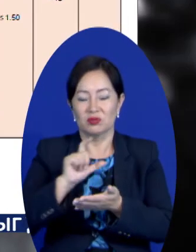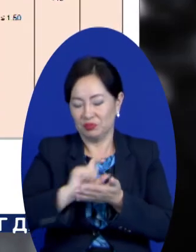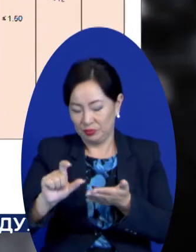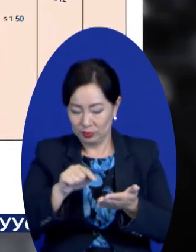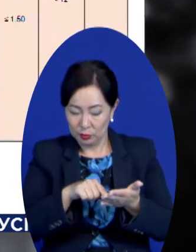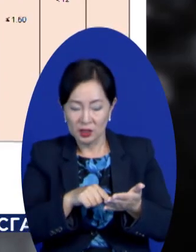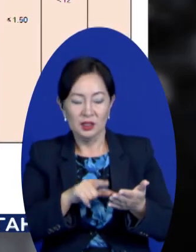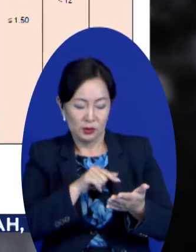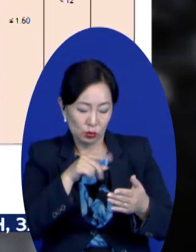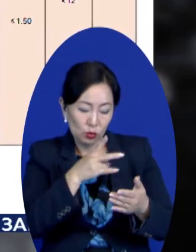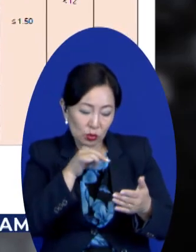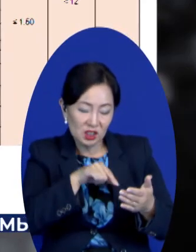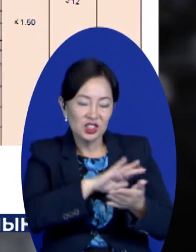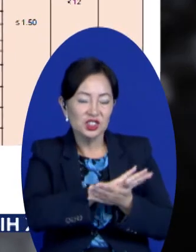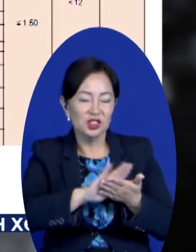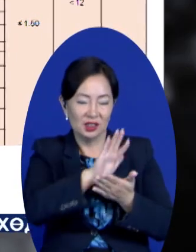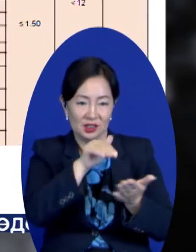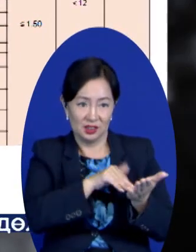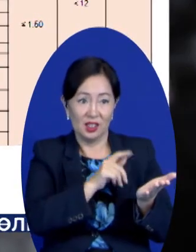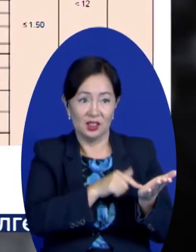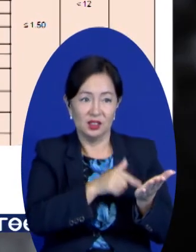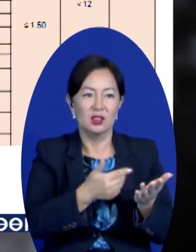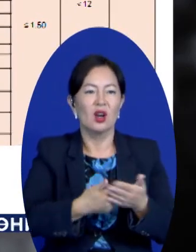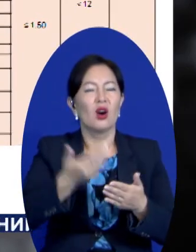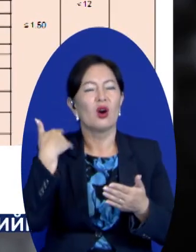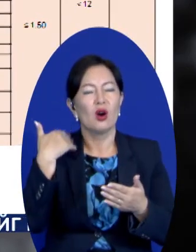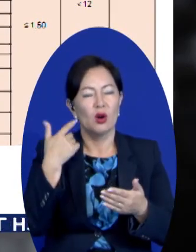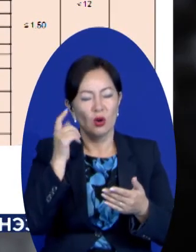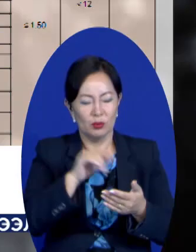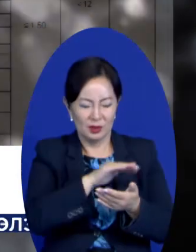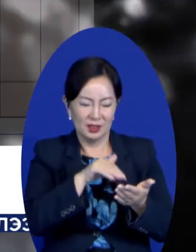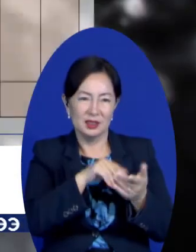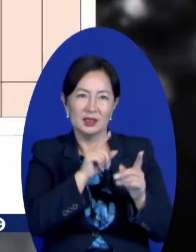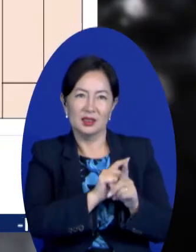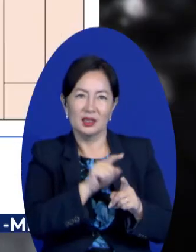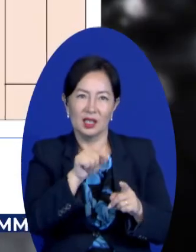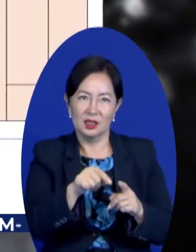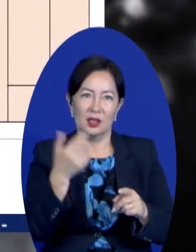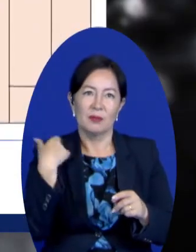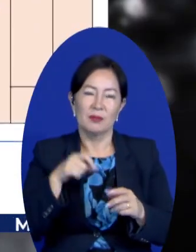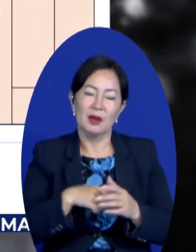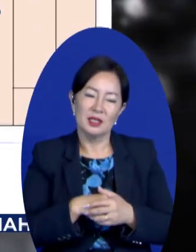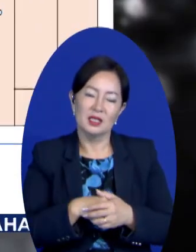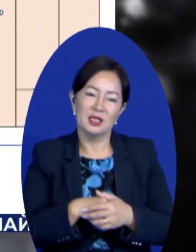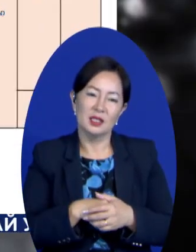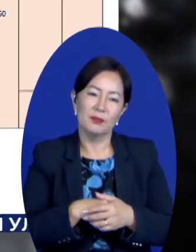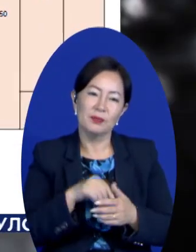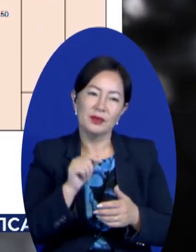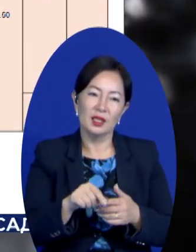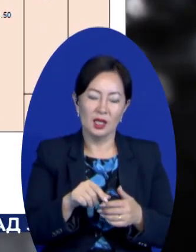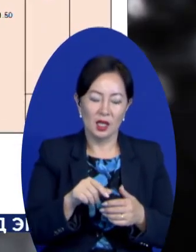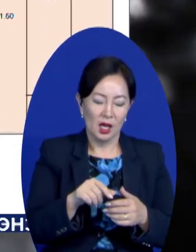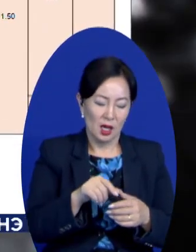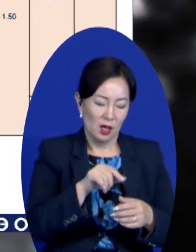стандарт зайлшгүй шаардлагатай болж байгаа. Урд нь бол өмнөх стандартаар Монгол улсаас экспортлогдж байгаа нүүрс маань 11